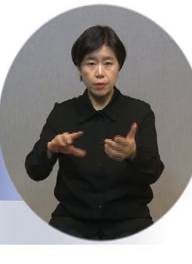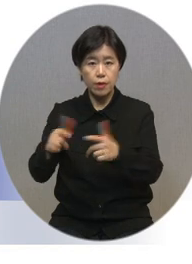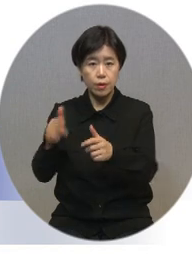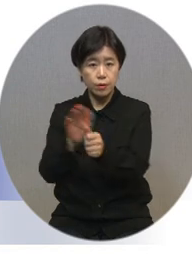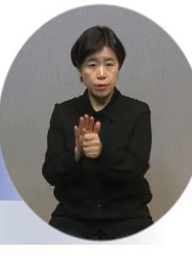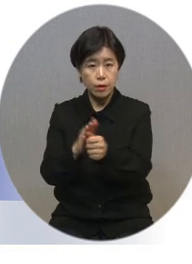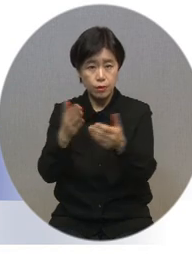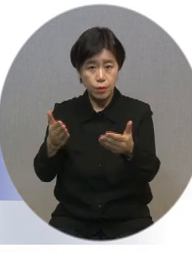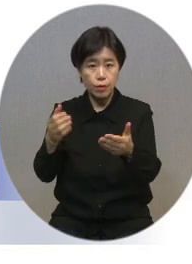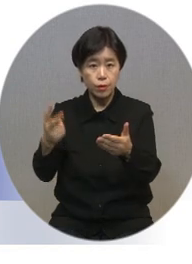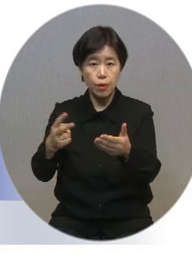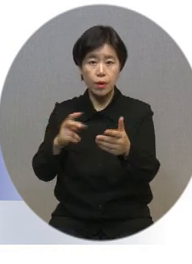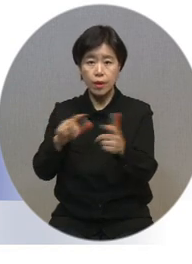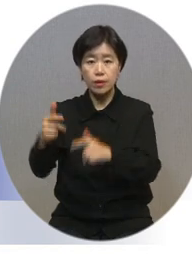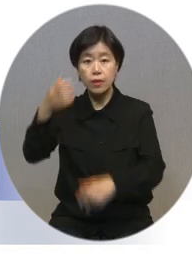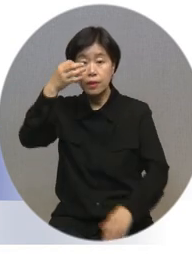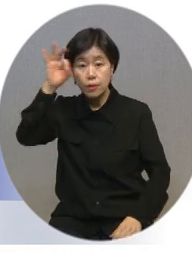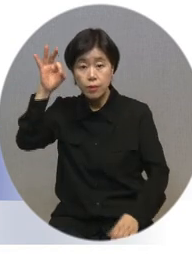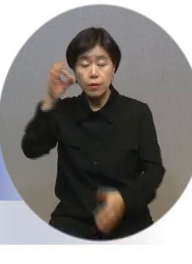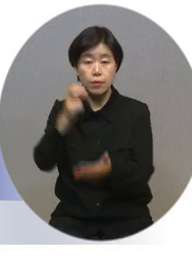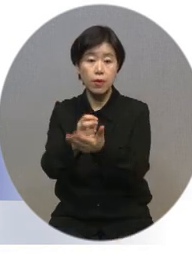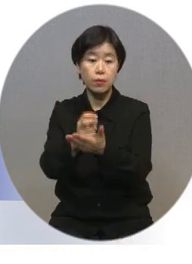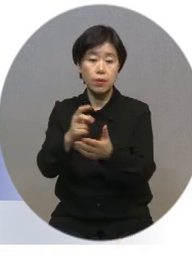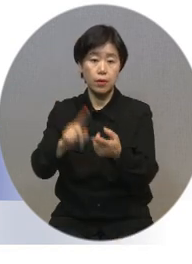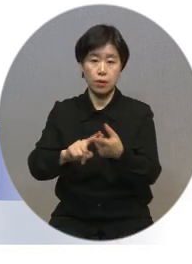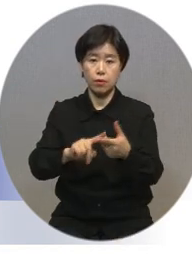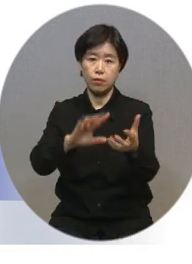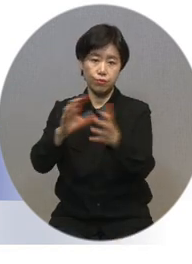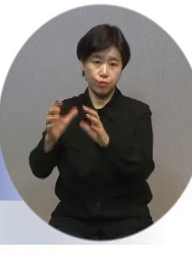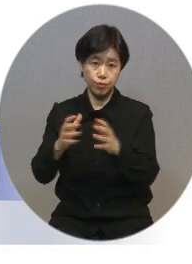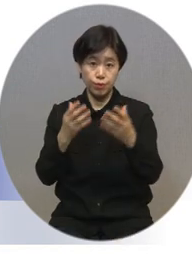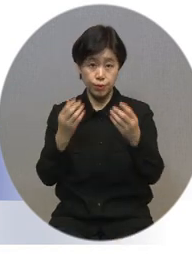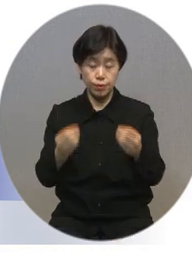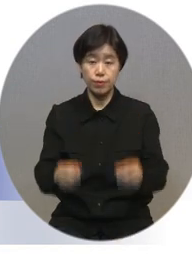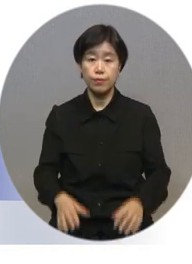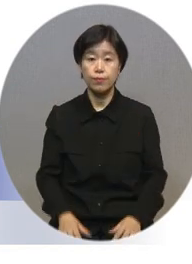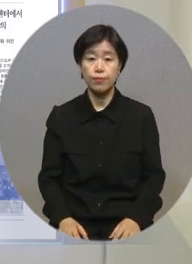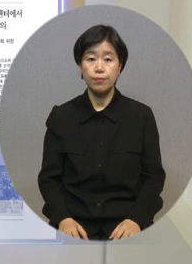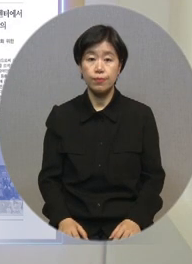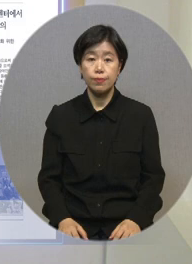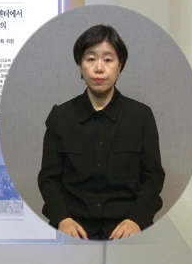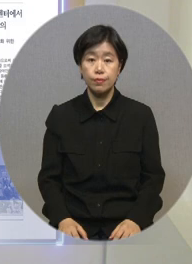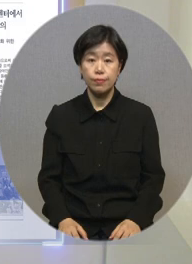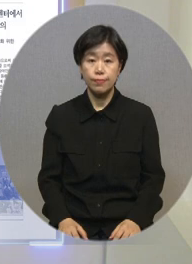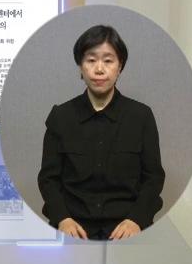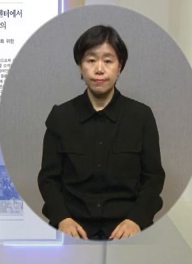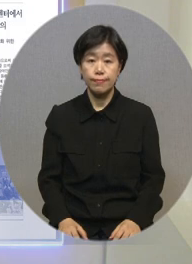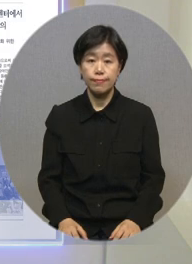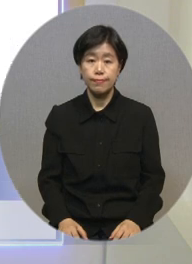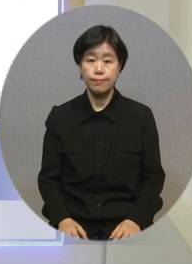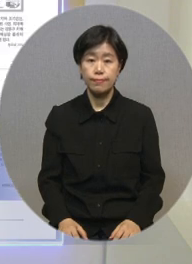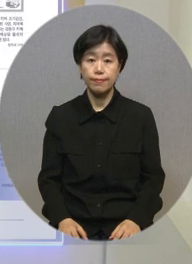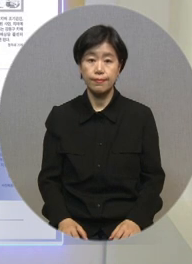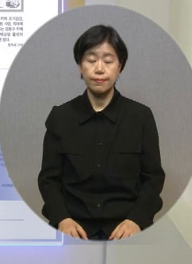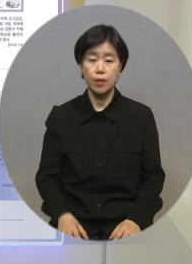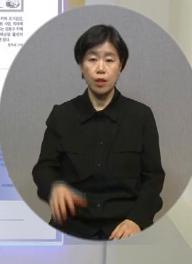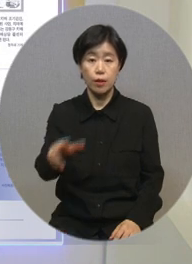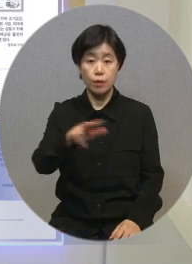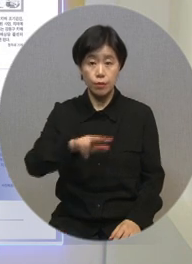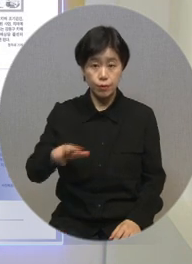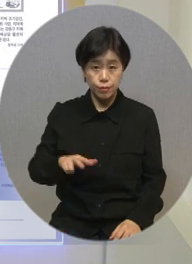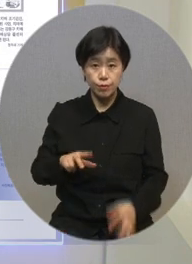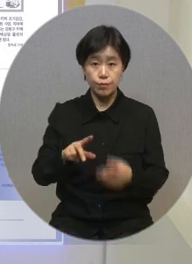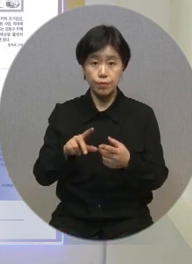제도 운영 등에 대한 제도 개선 방안이 논의됐다고 합니다 장애인 신문 5면 전국